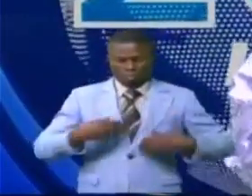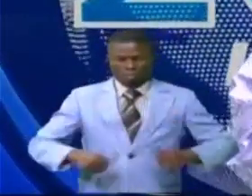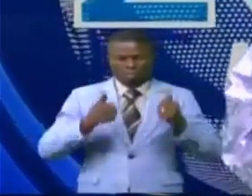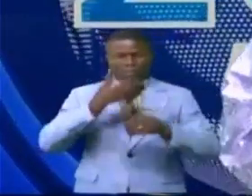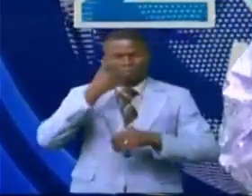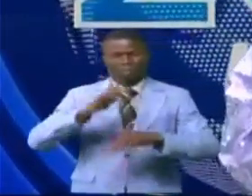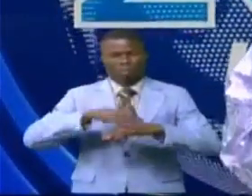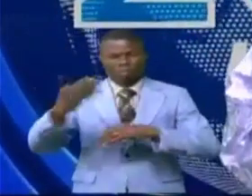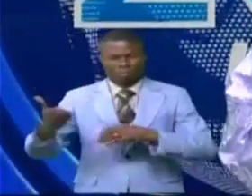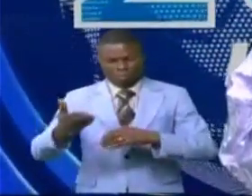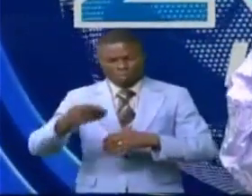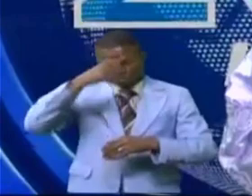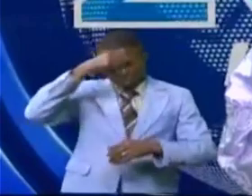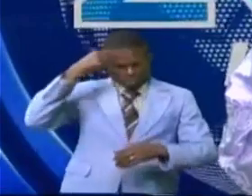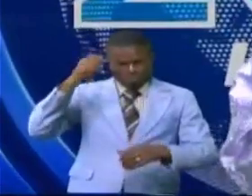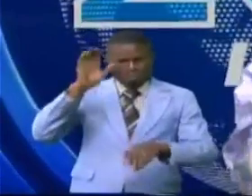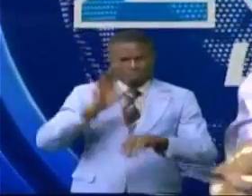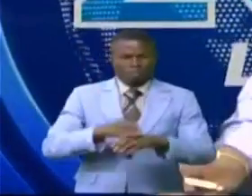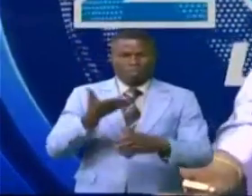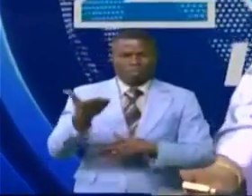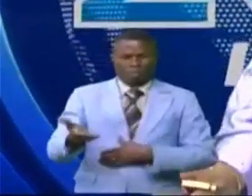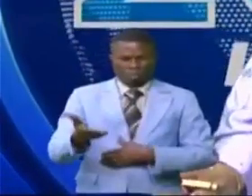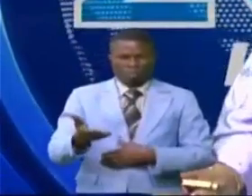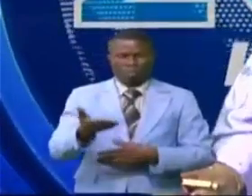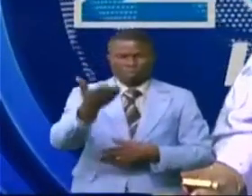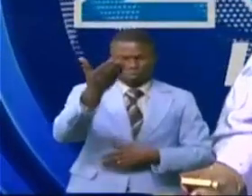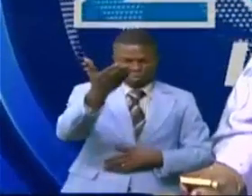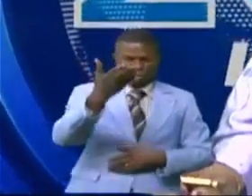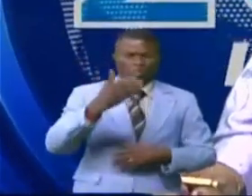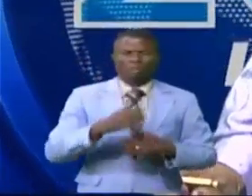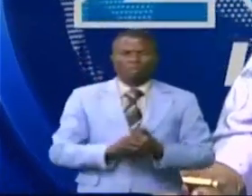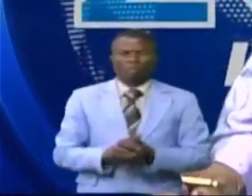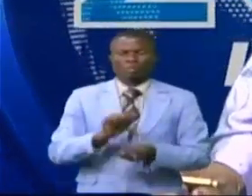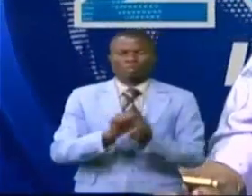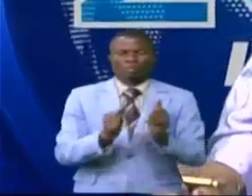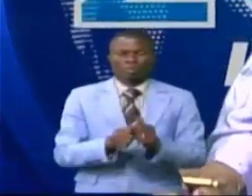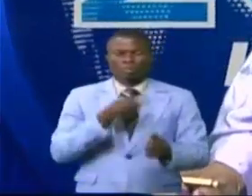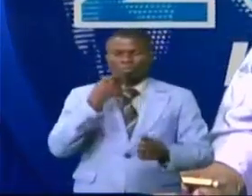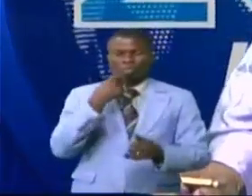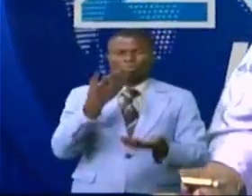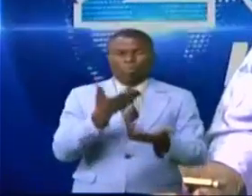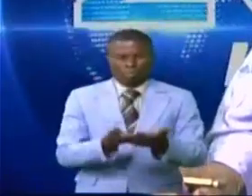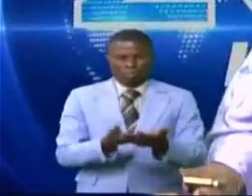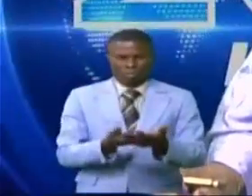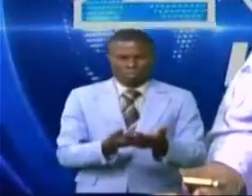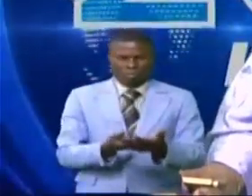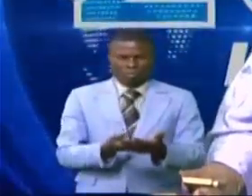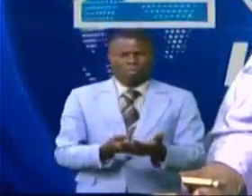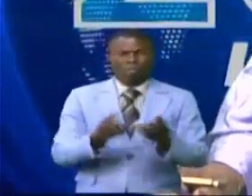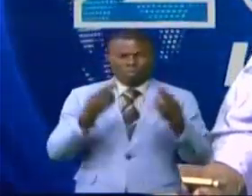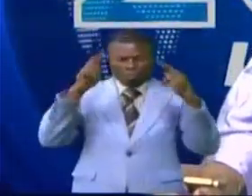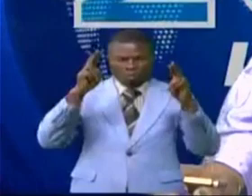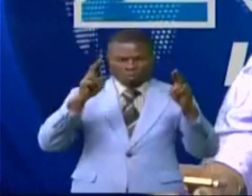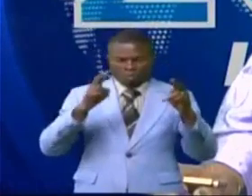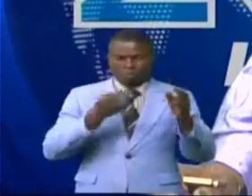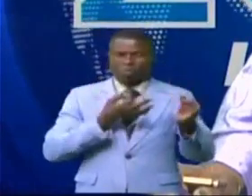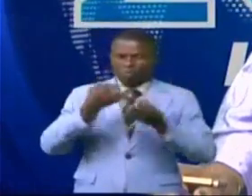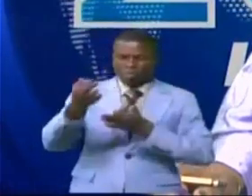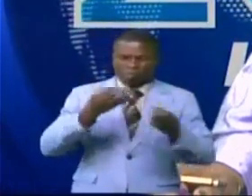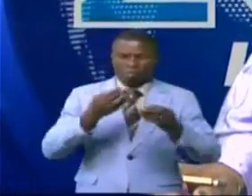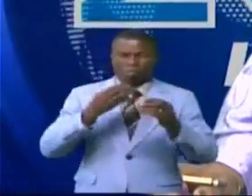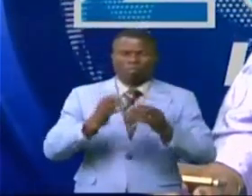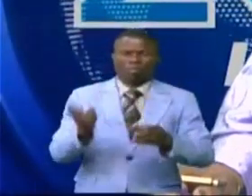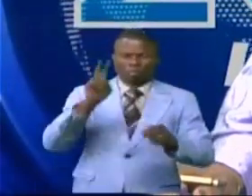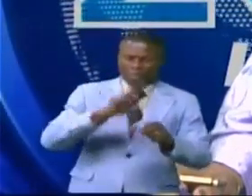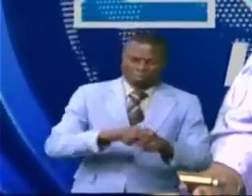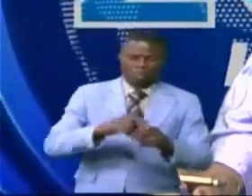après cette tragédie. Emmanuela Nzadi, directrice générale adjointe de FONAREV, qui a réussi à passer d'une victime